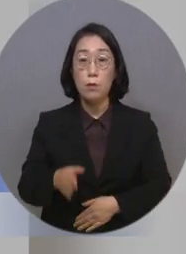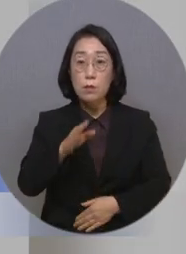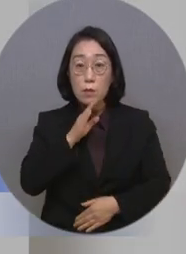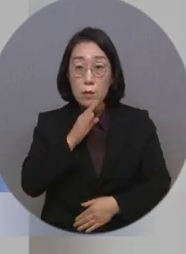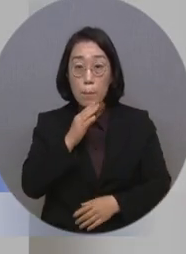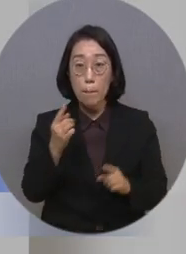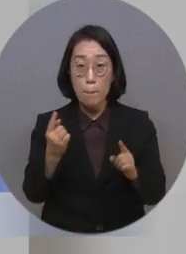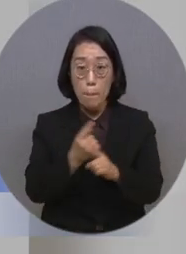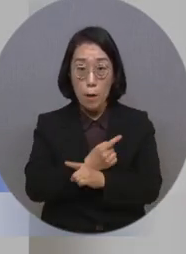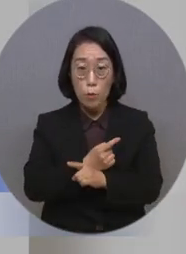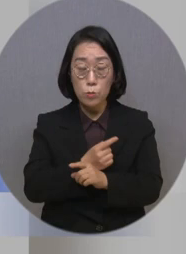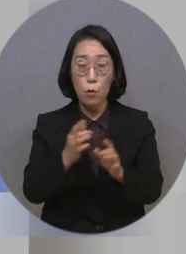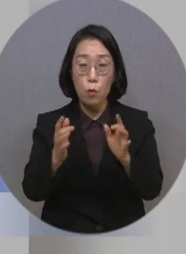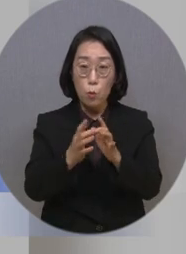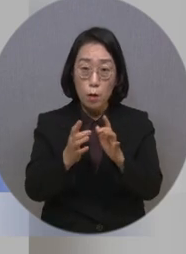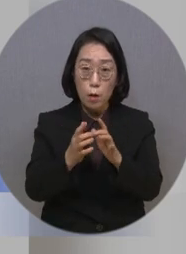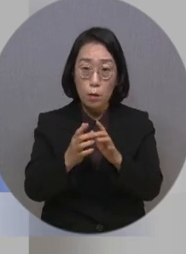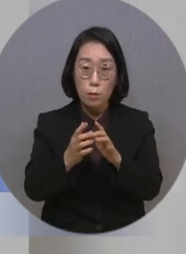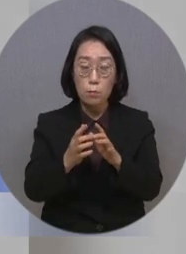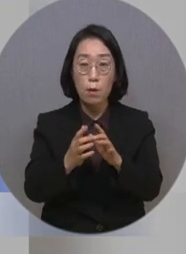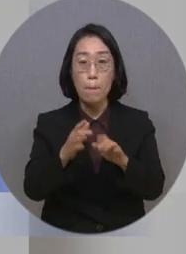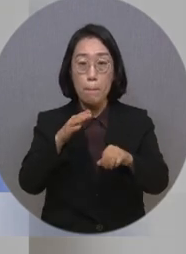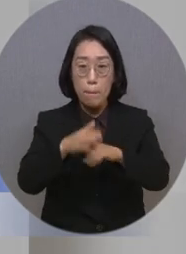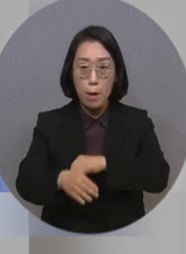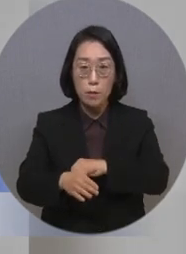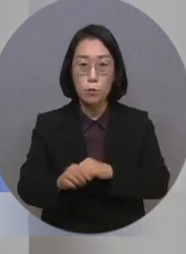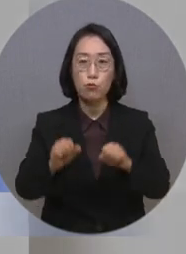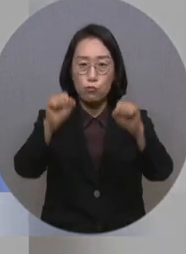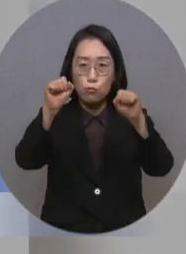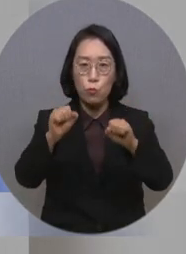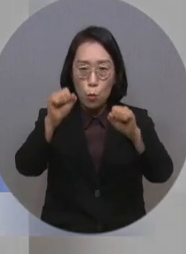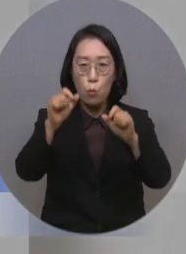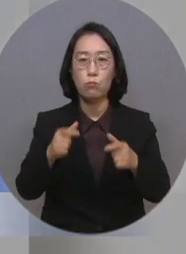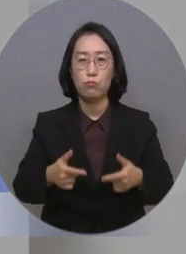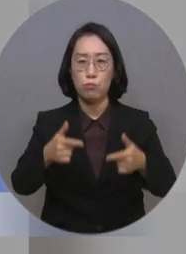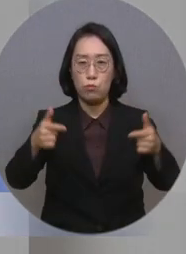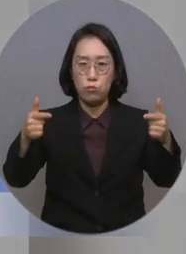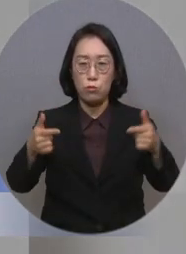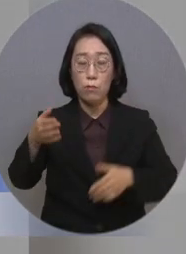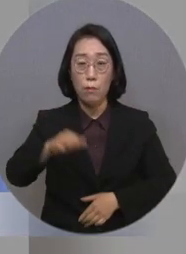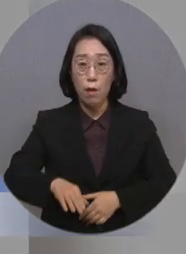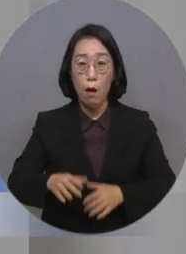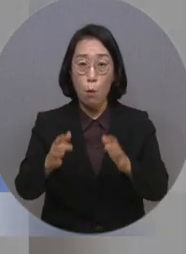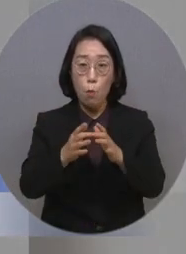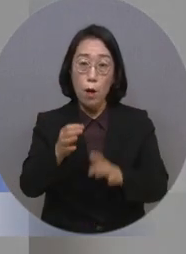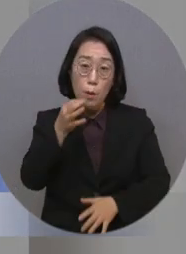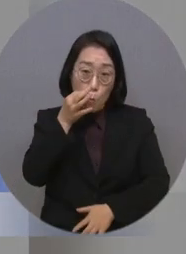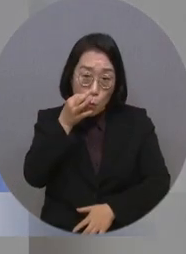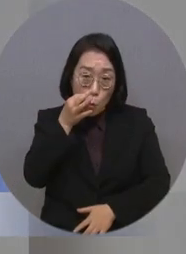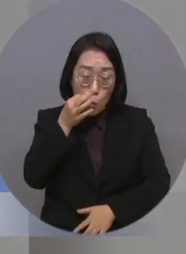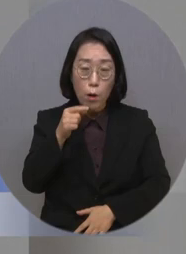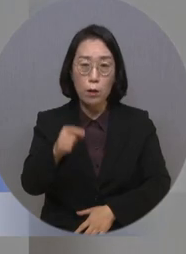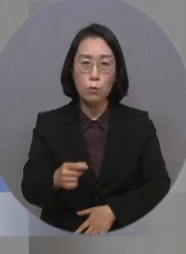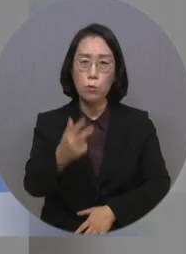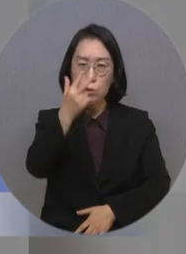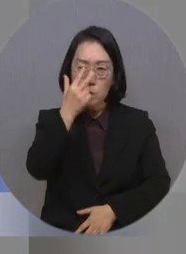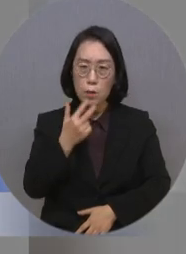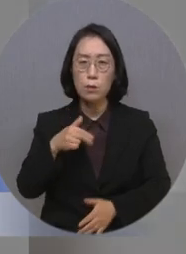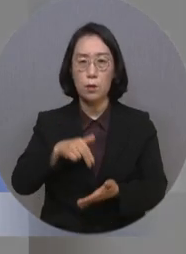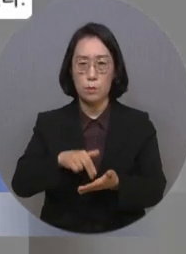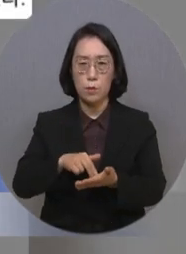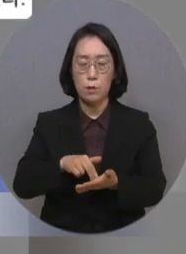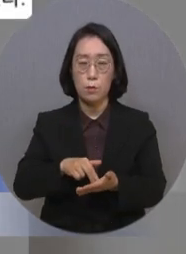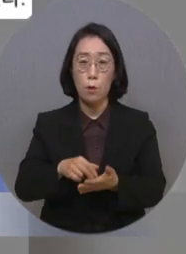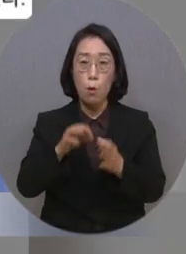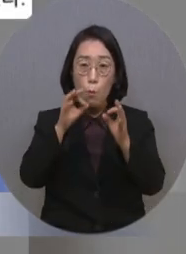운동 콘텐츠는 급속도로 증가하고 있습니다. 그러나 이들 대부분의 비대면 콘텐츠는 시각장애인이 이용하기에는